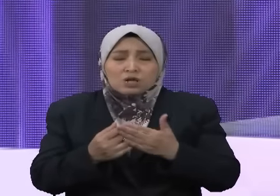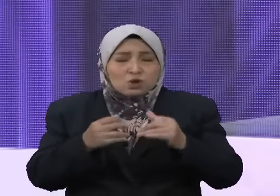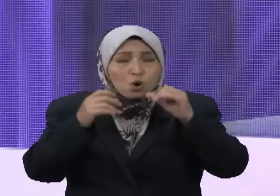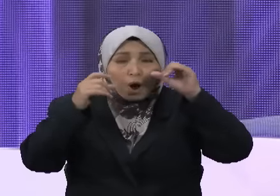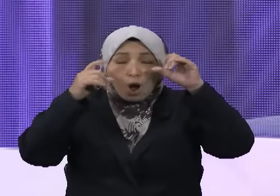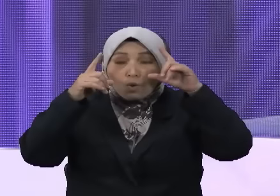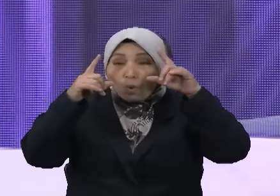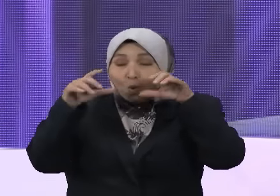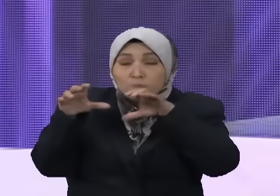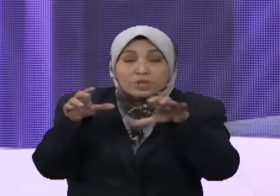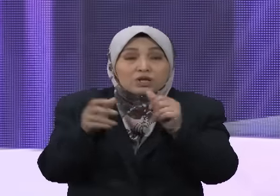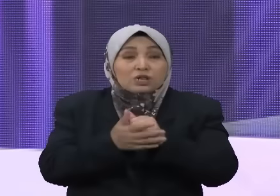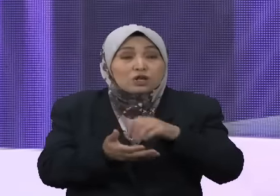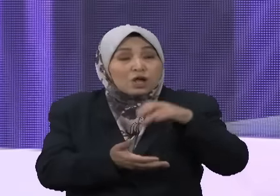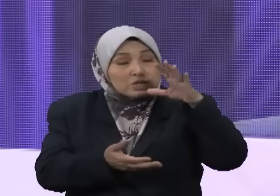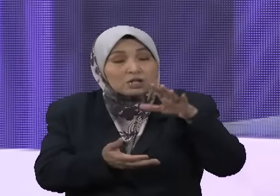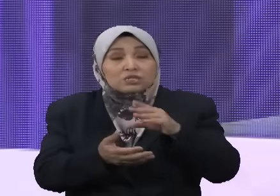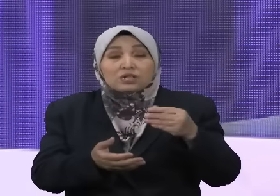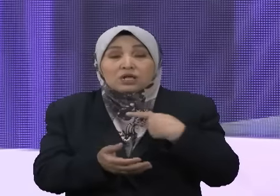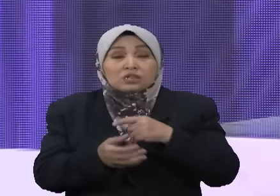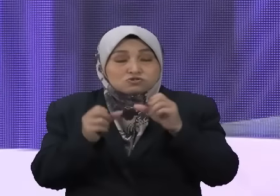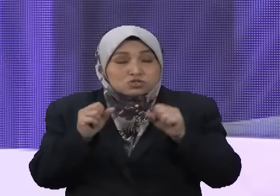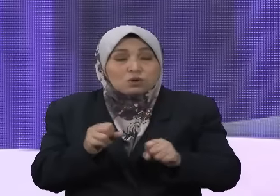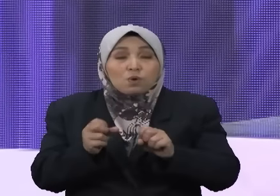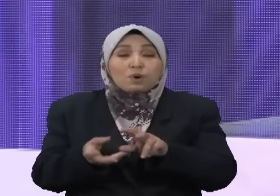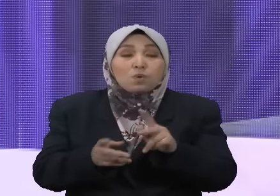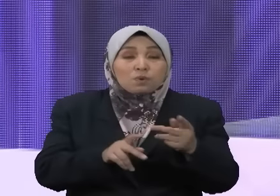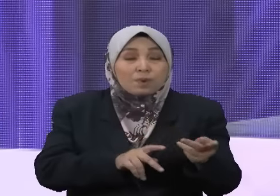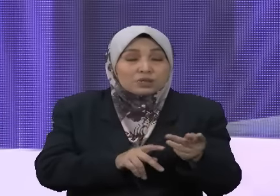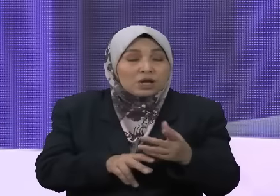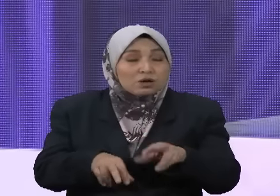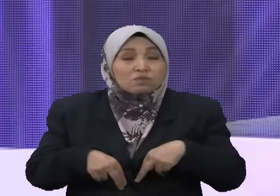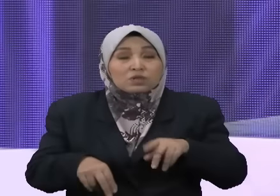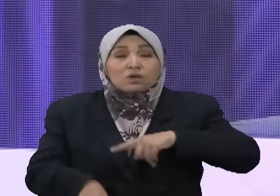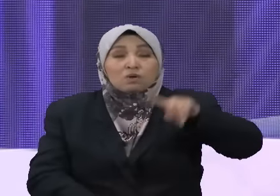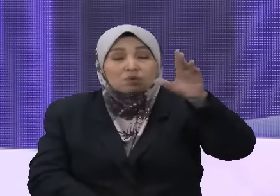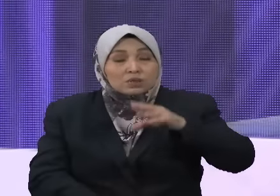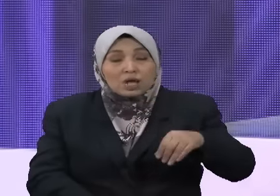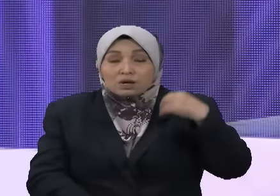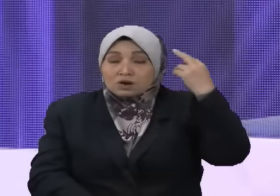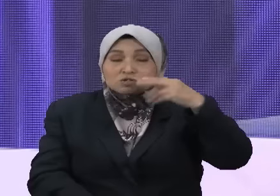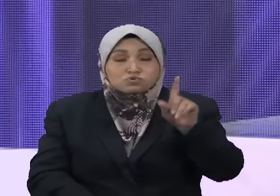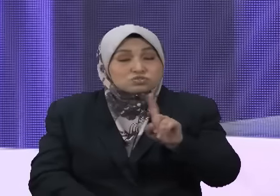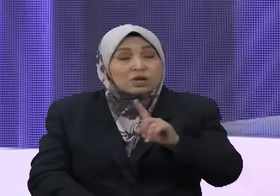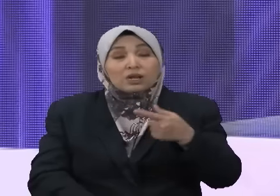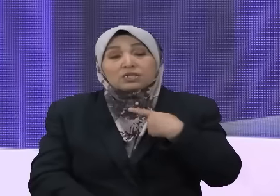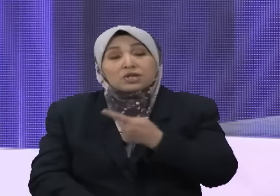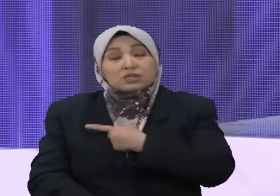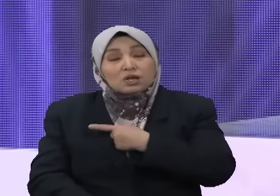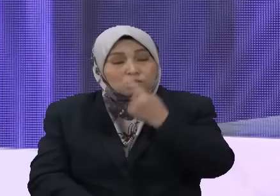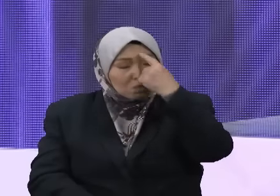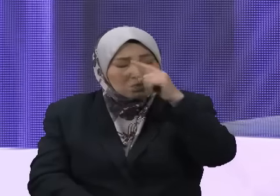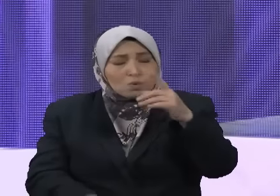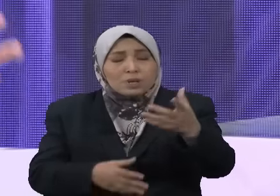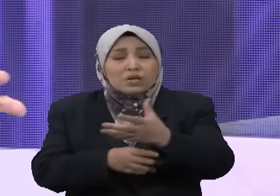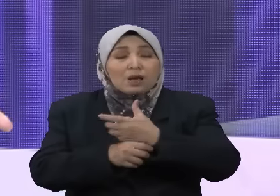dan dan kekayaan dia semua dan kita sanggup mengorbankan keredaan Allah dan Rasul dia Janganlah pula kita demi untuk